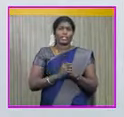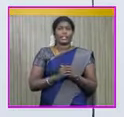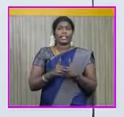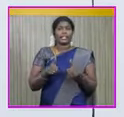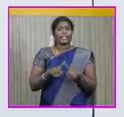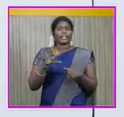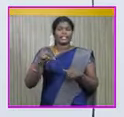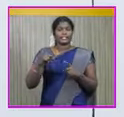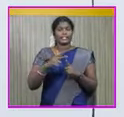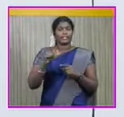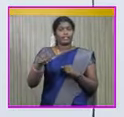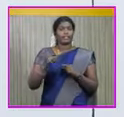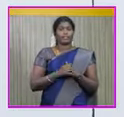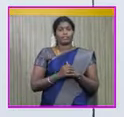ஏசிடி.